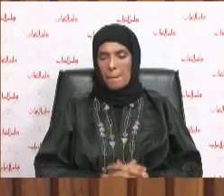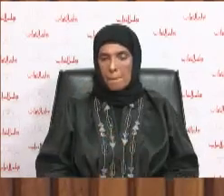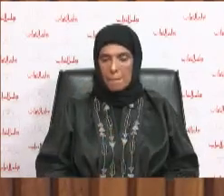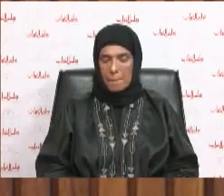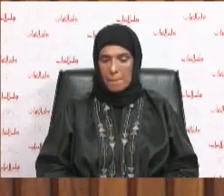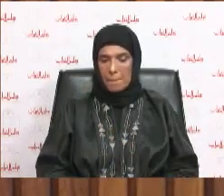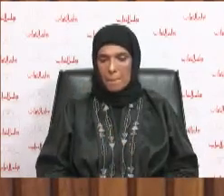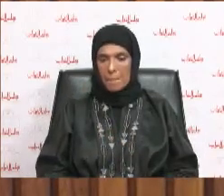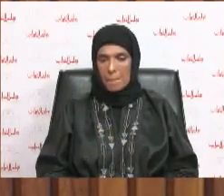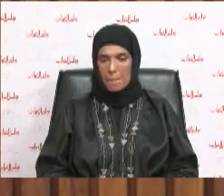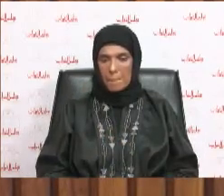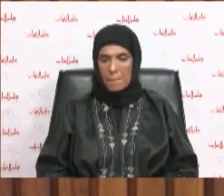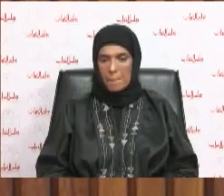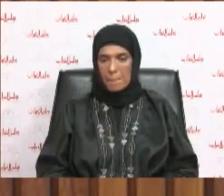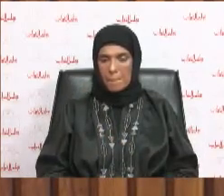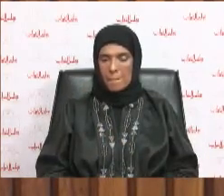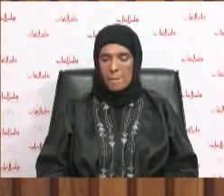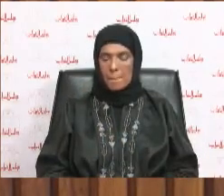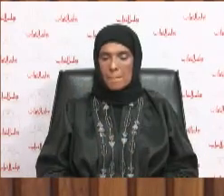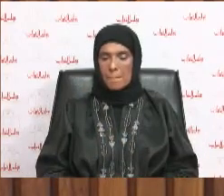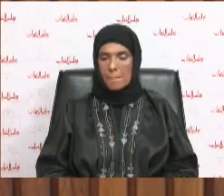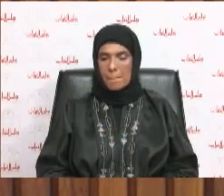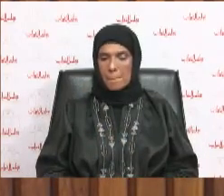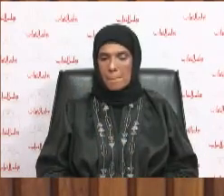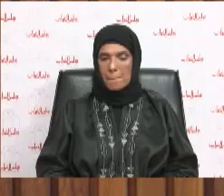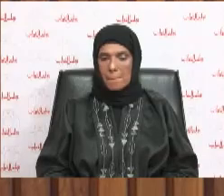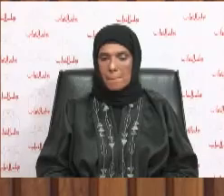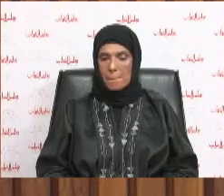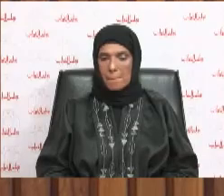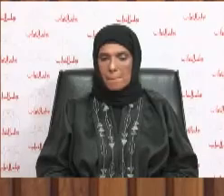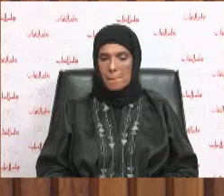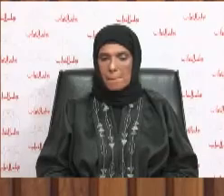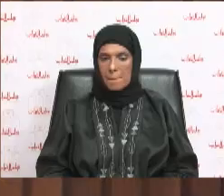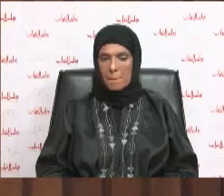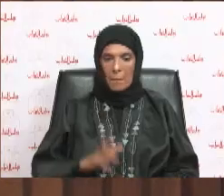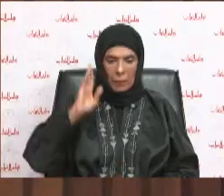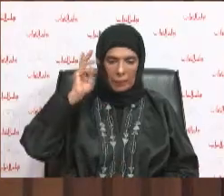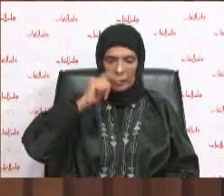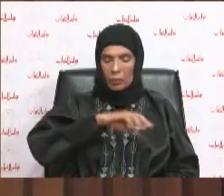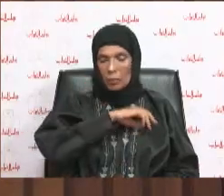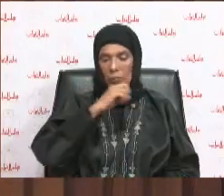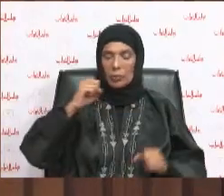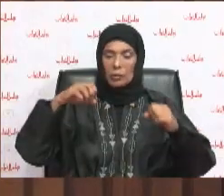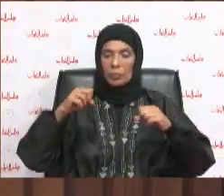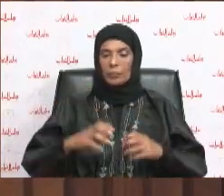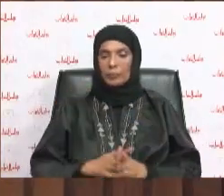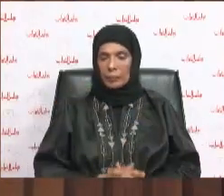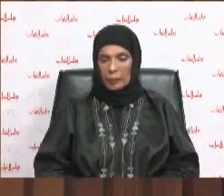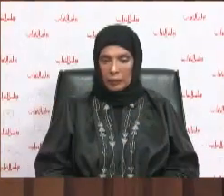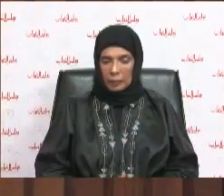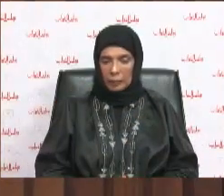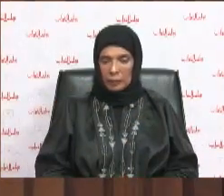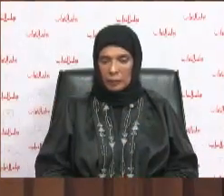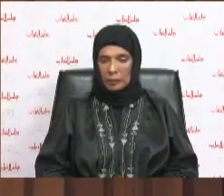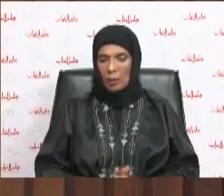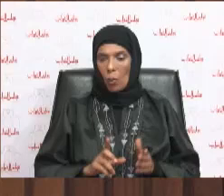معالي الرئيس، أصحاب السعادة، أعضاء مجلس النواب، السلام عليكم ورحمة الله وبركاته.